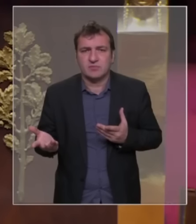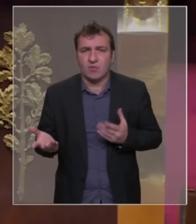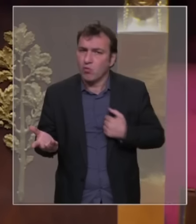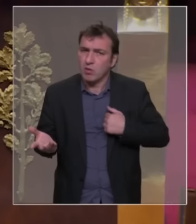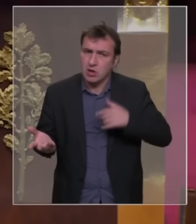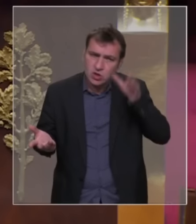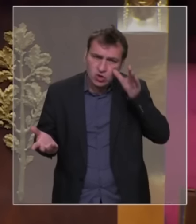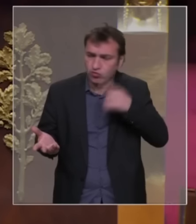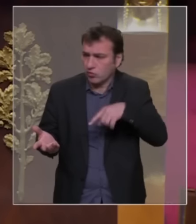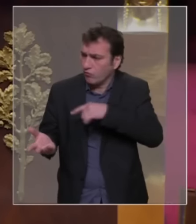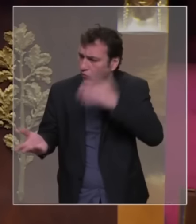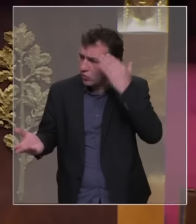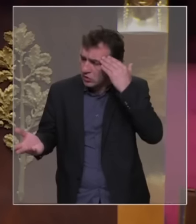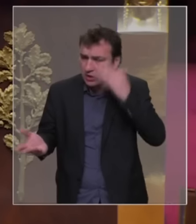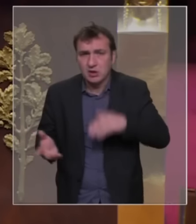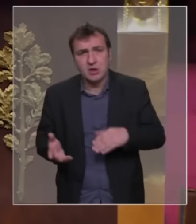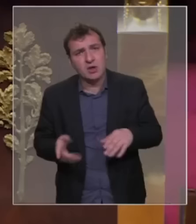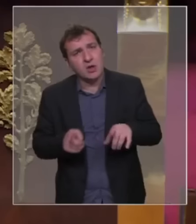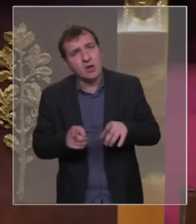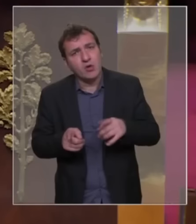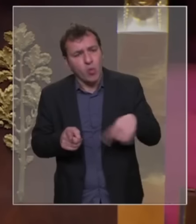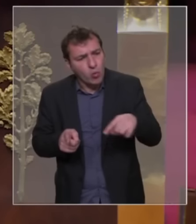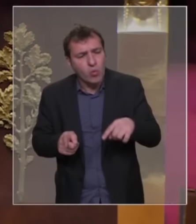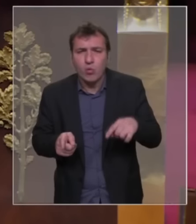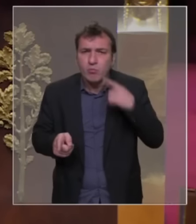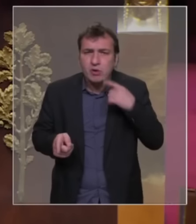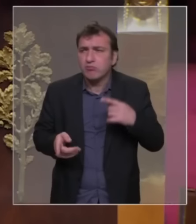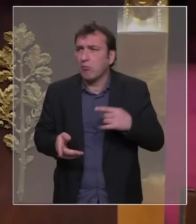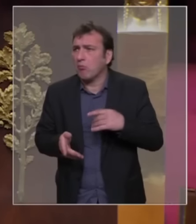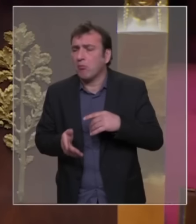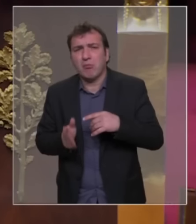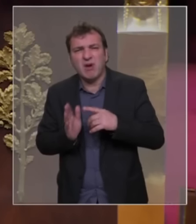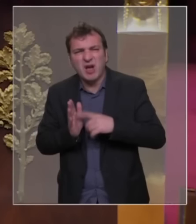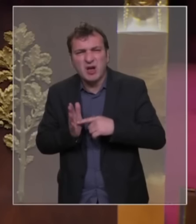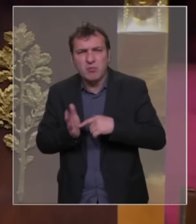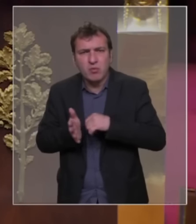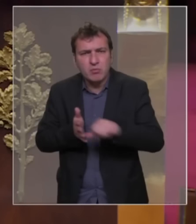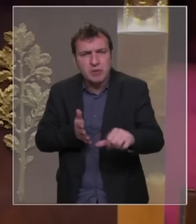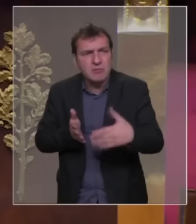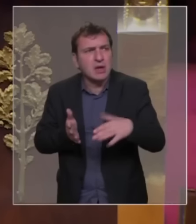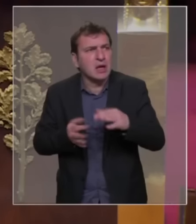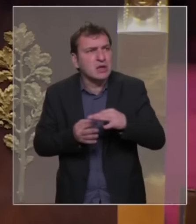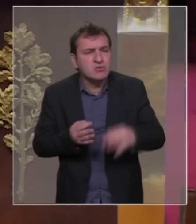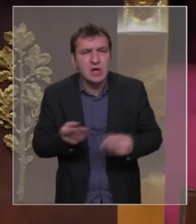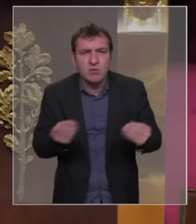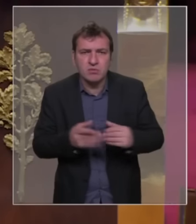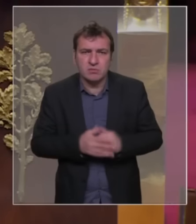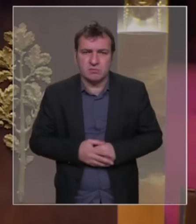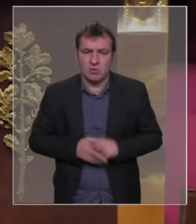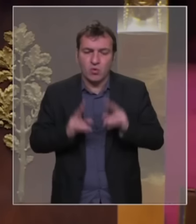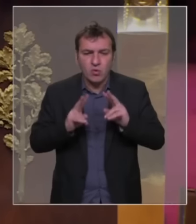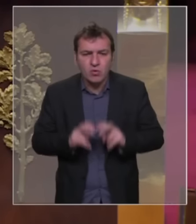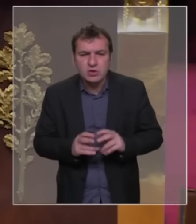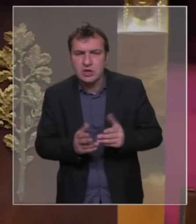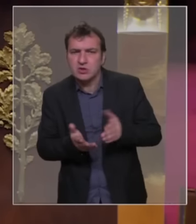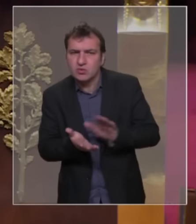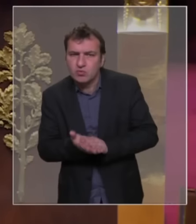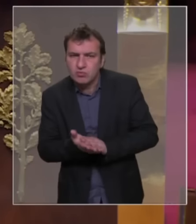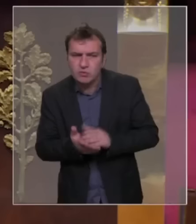pas en avoir pour leurs impôts. Nous ferons donc la chasse aux doublons, aux inefficacités,